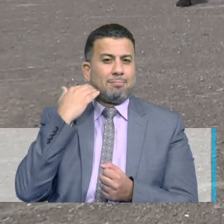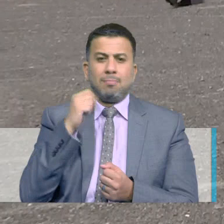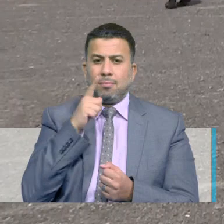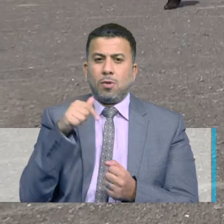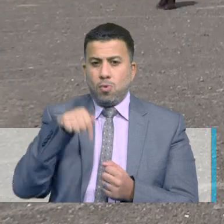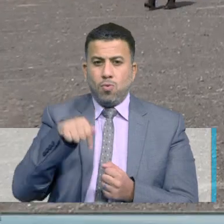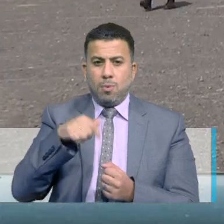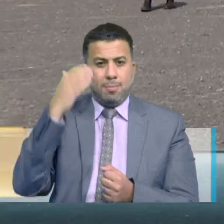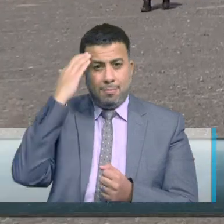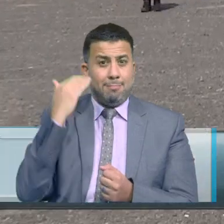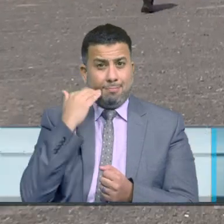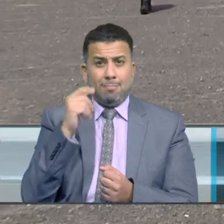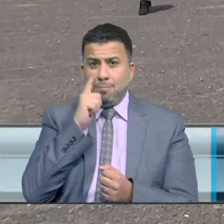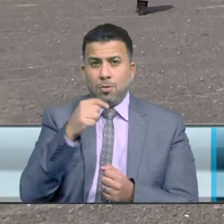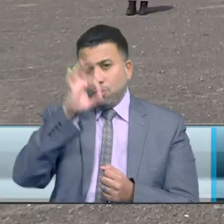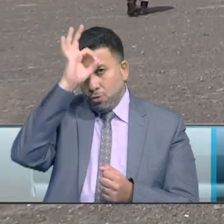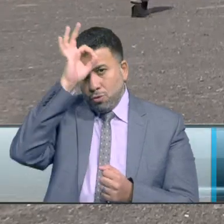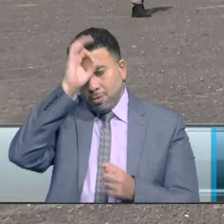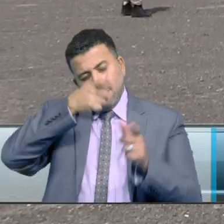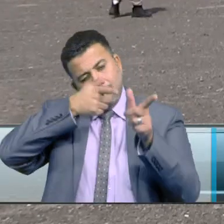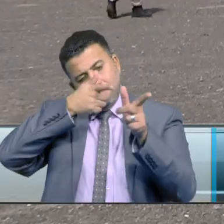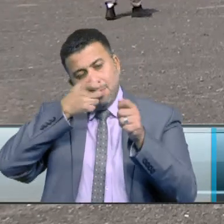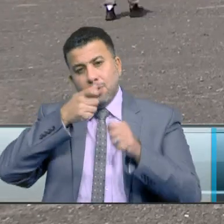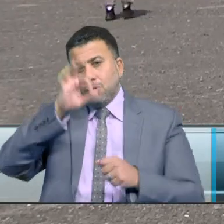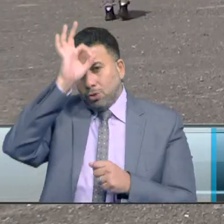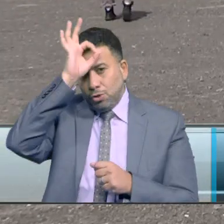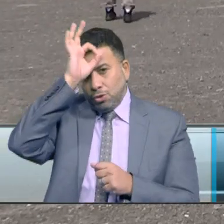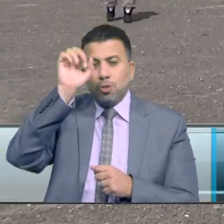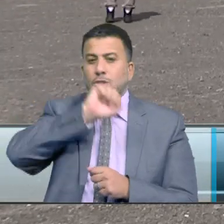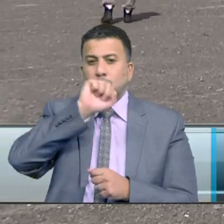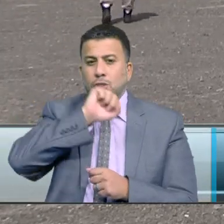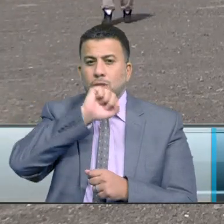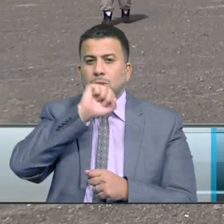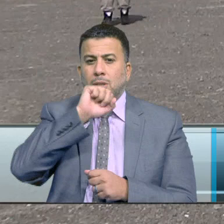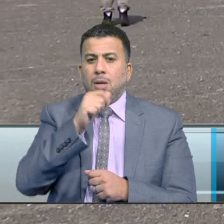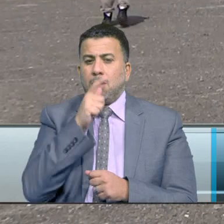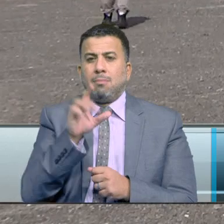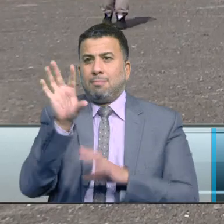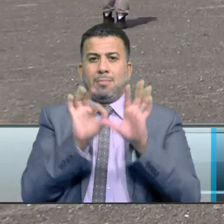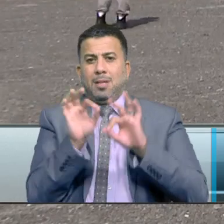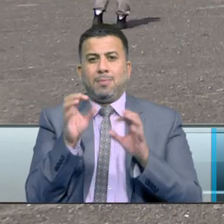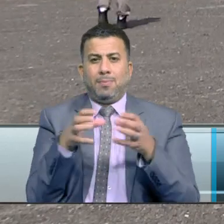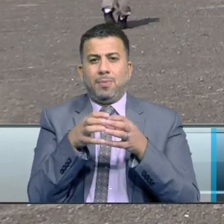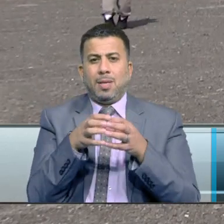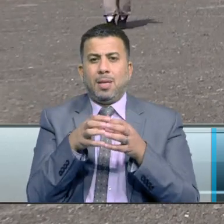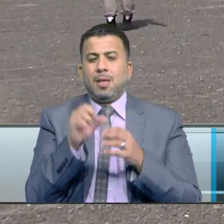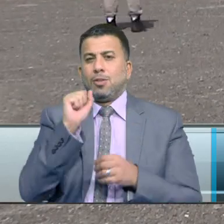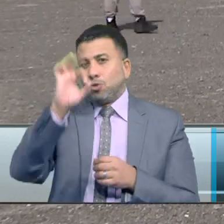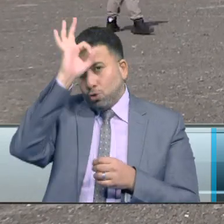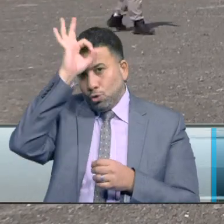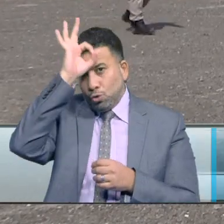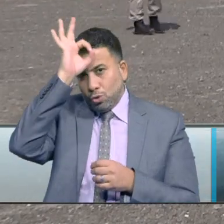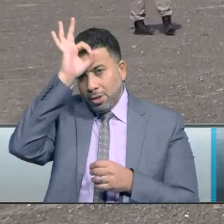شاركت في بطوله الشرطه للرمايه امثل قياده العامه فرقه الشارقه في عمليات